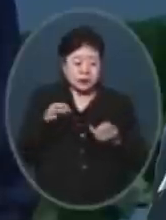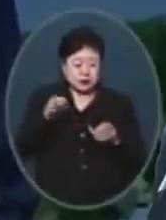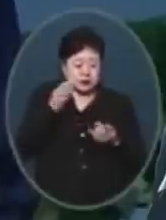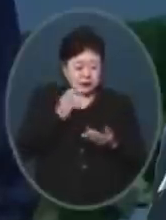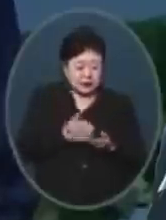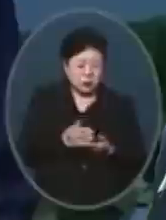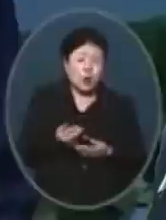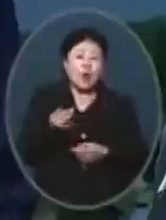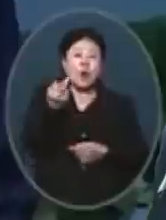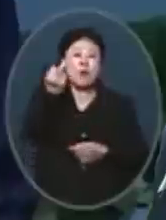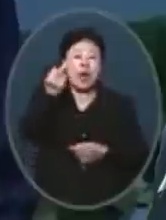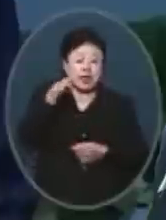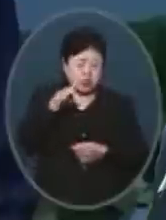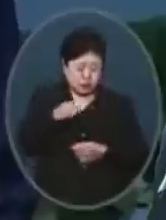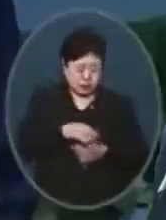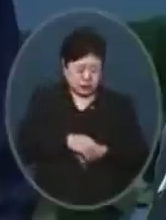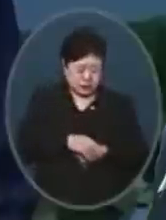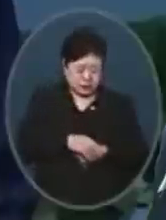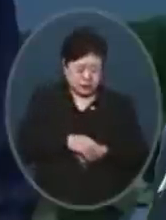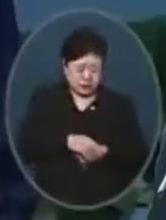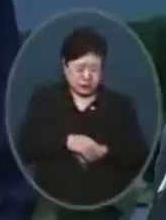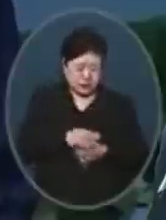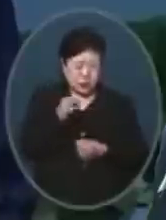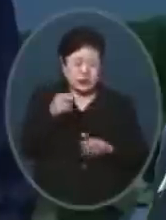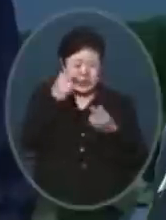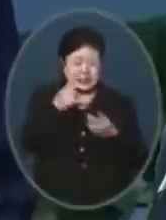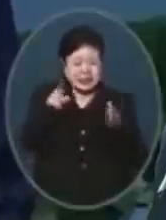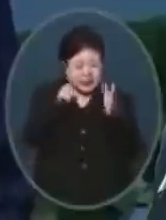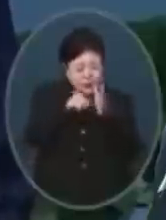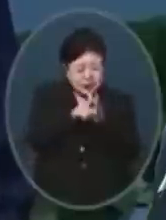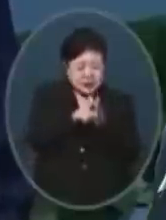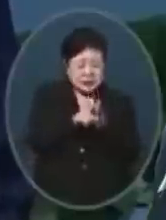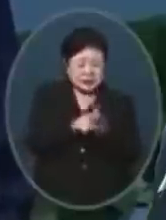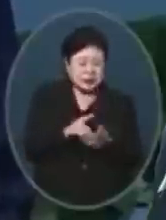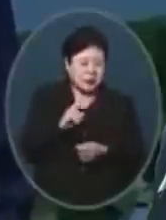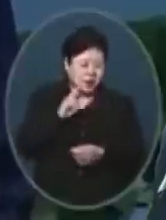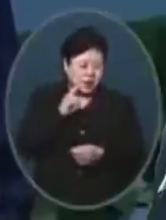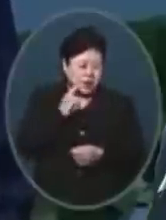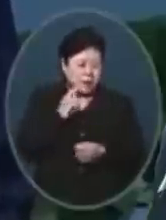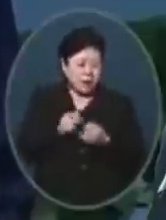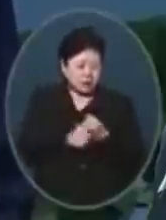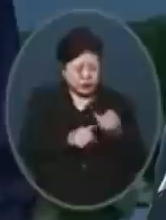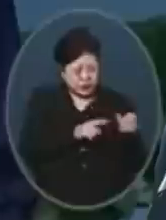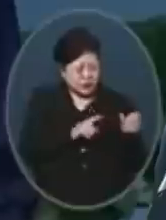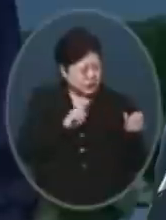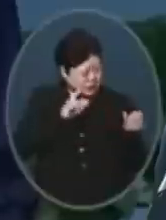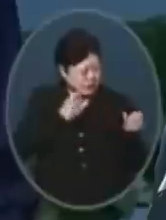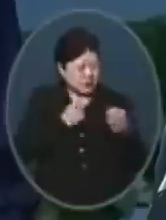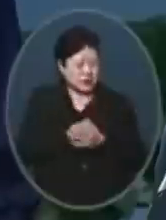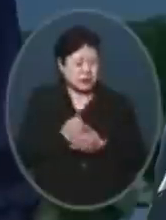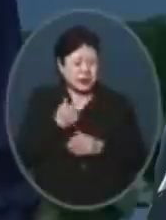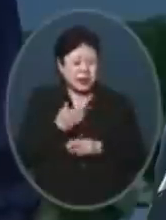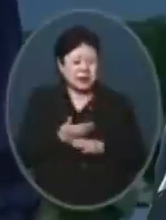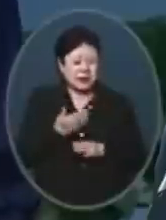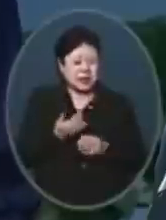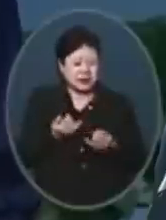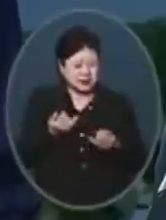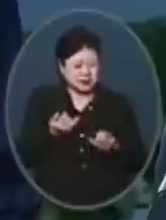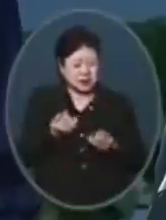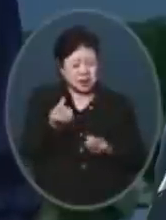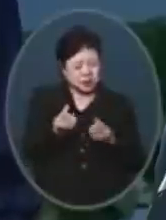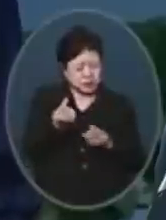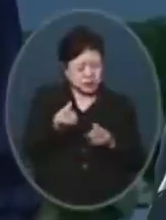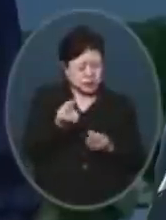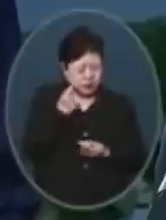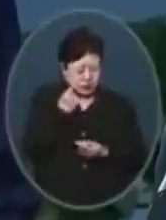당신이 나하고 오래 살았지만 내가 보면 너무 이뻐서 다른 여자들하고 비교를